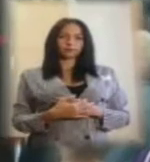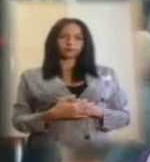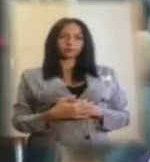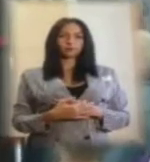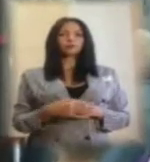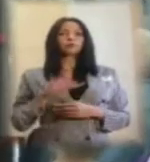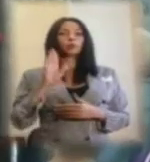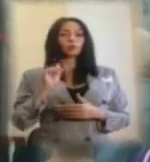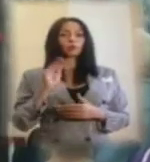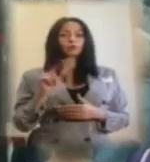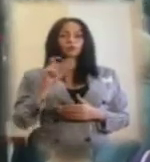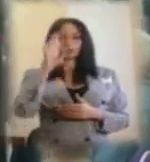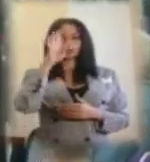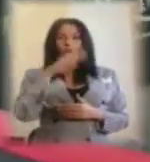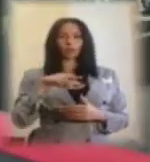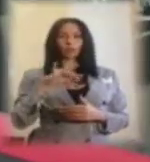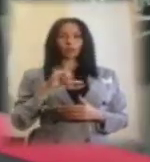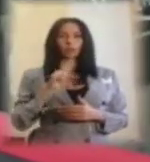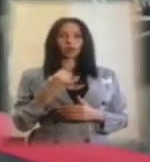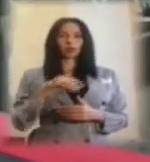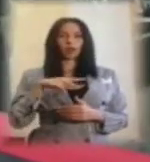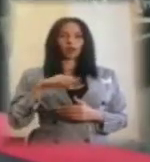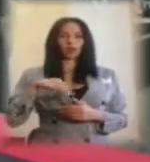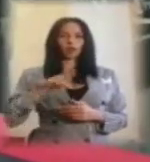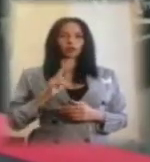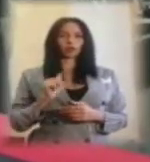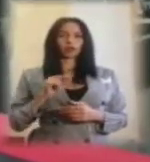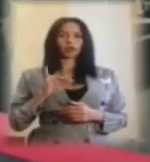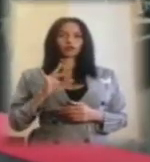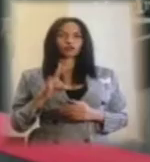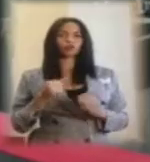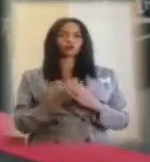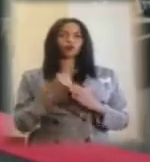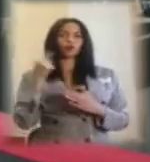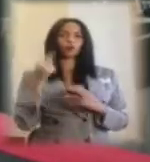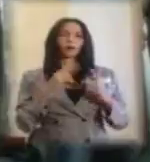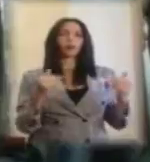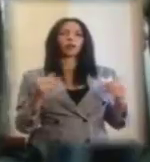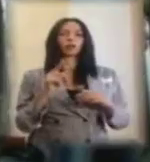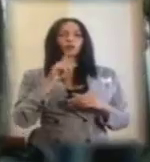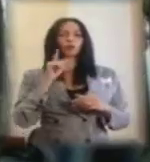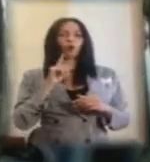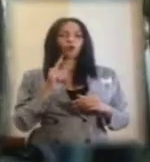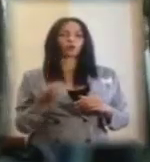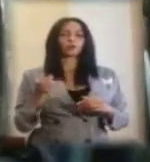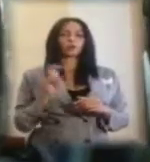Попрощатися з Михайлом Ткачишиним до обласного палацу молоді прийшли товариші по службі, волонтери та